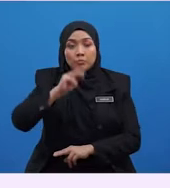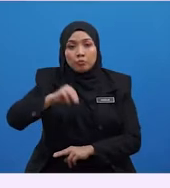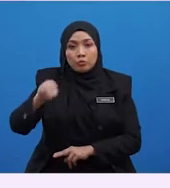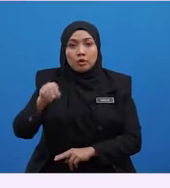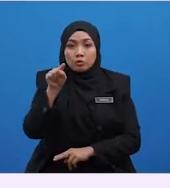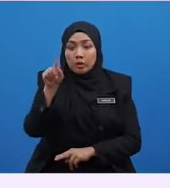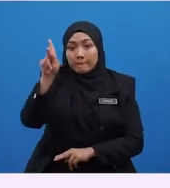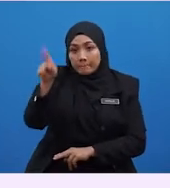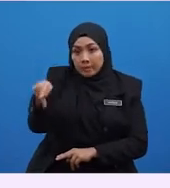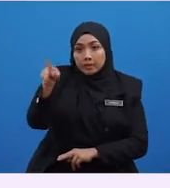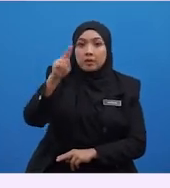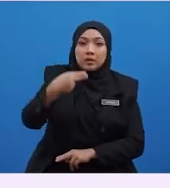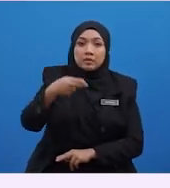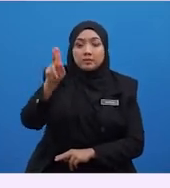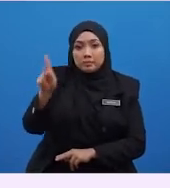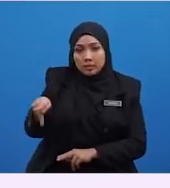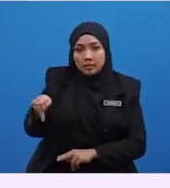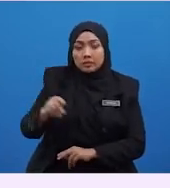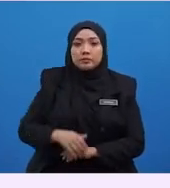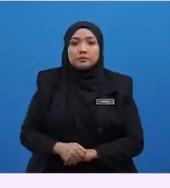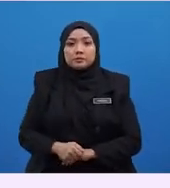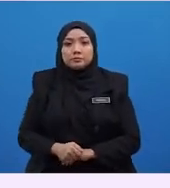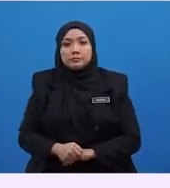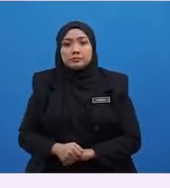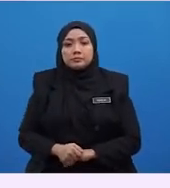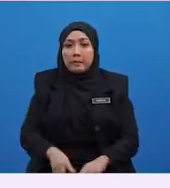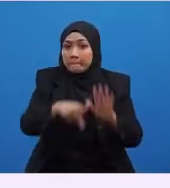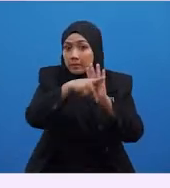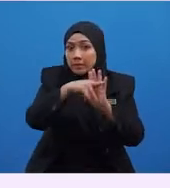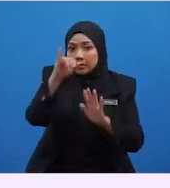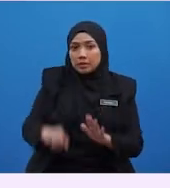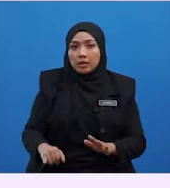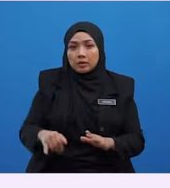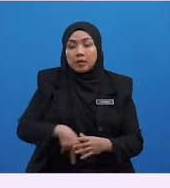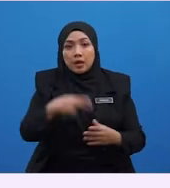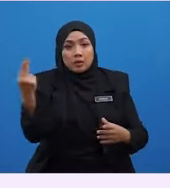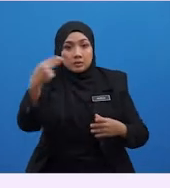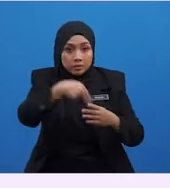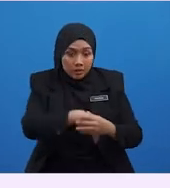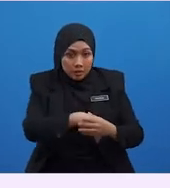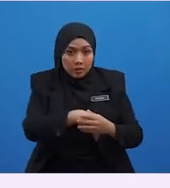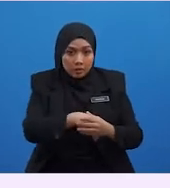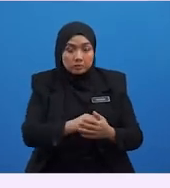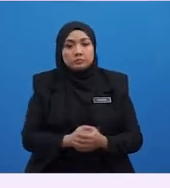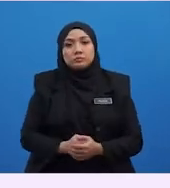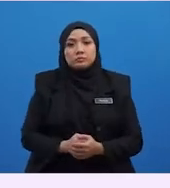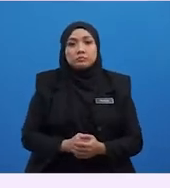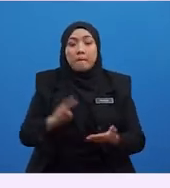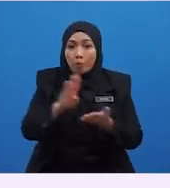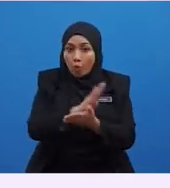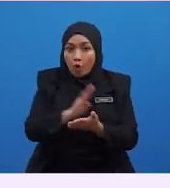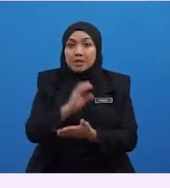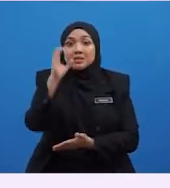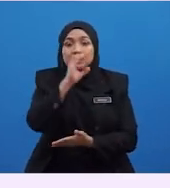carimurid.php yang dipaparkan dalam pelayar web. Paparan yang dihasilkan adalah borang carian